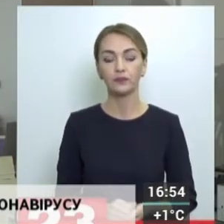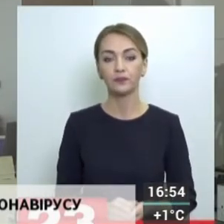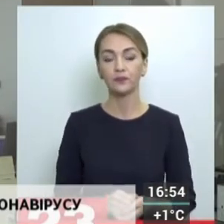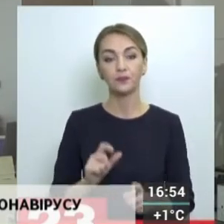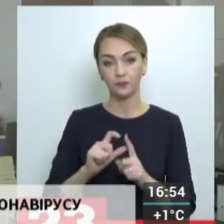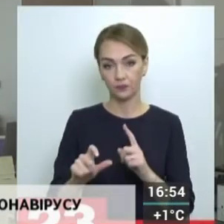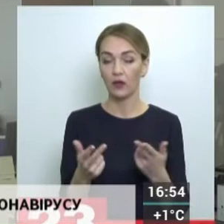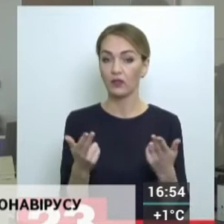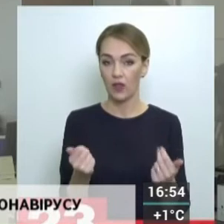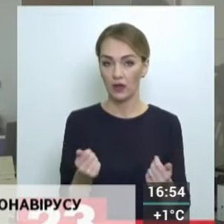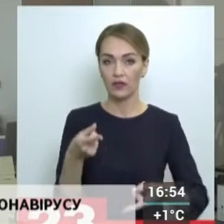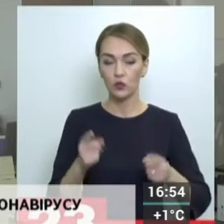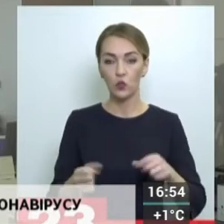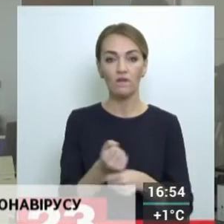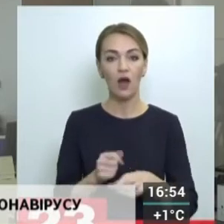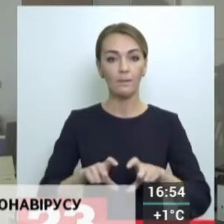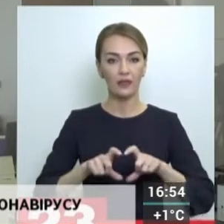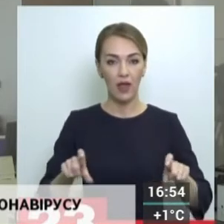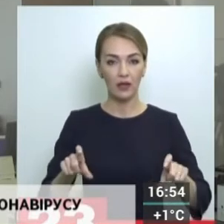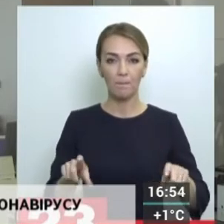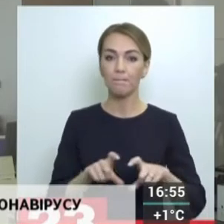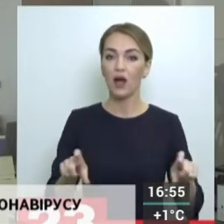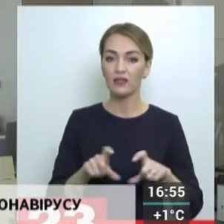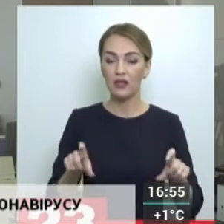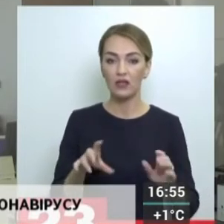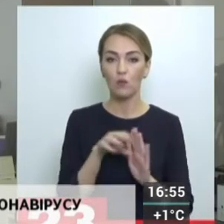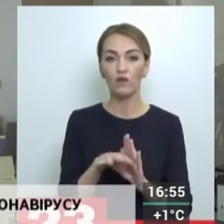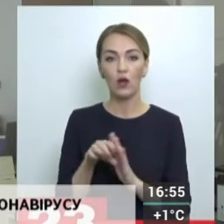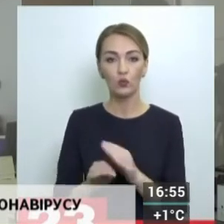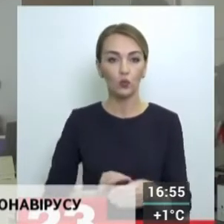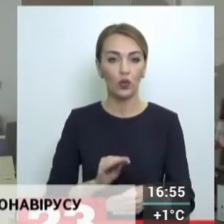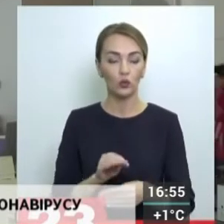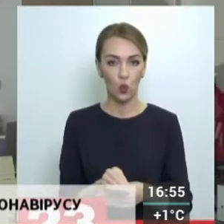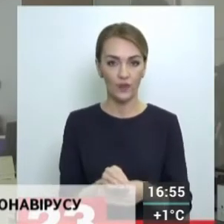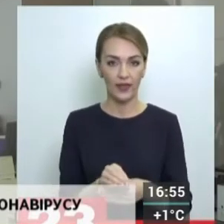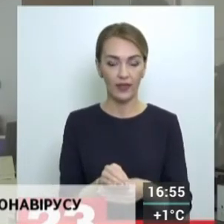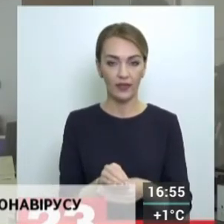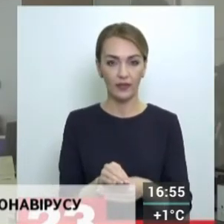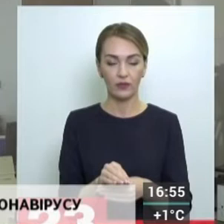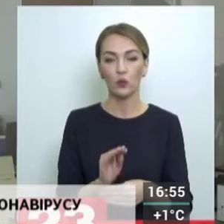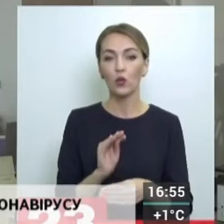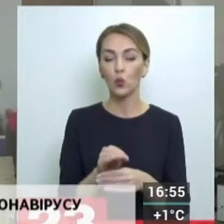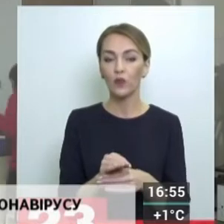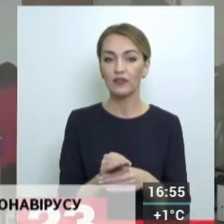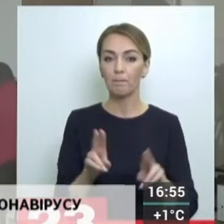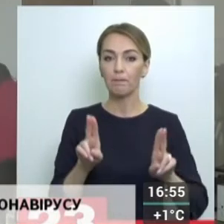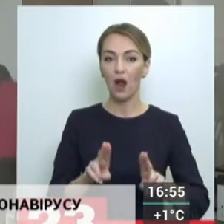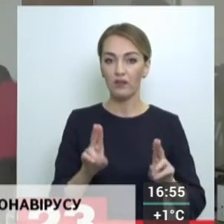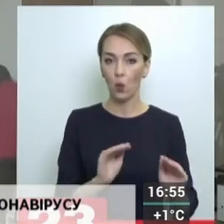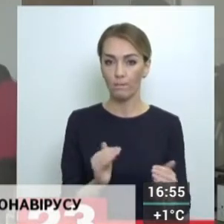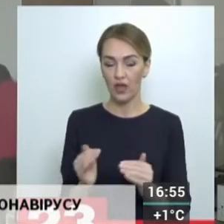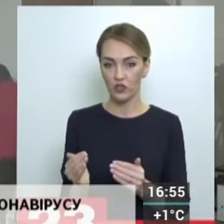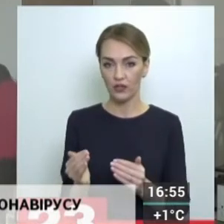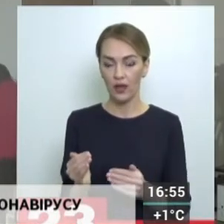Так, дійсно, в аптеках та магазинах ми запроваджуємо додаткове правила обмеження